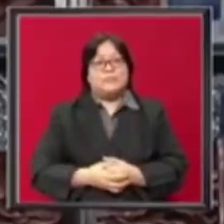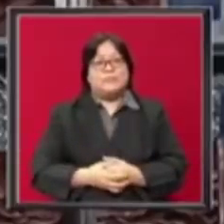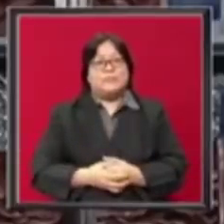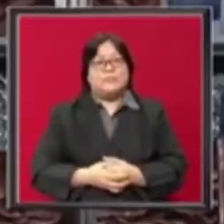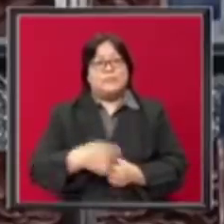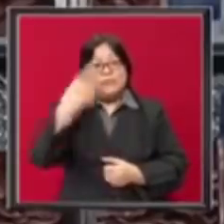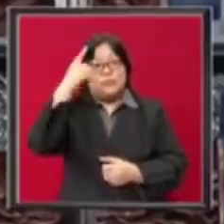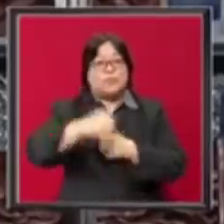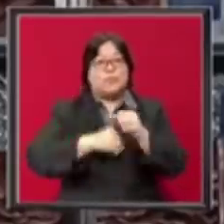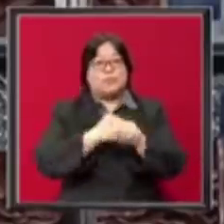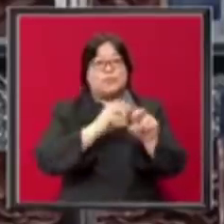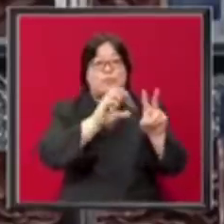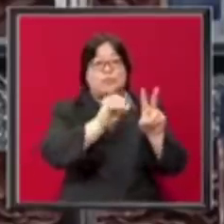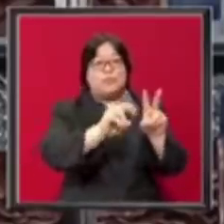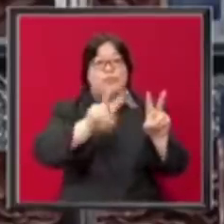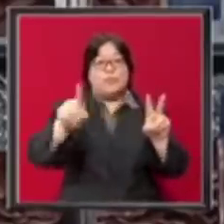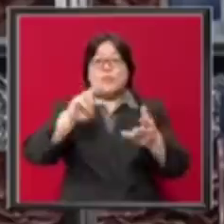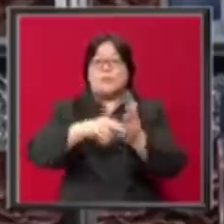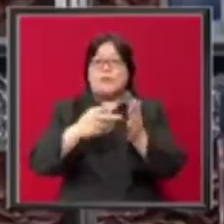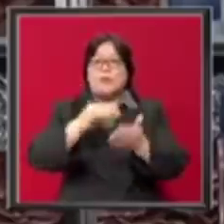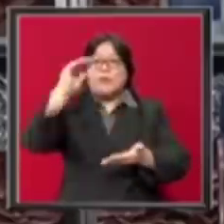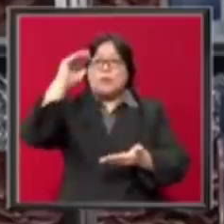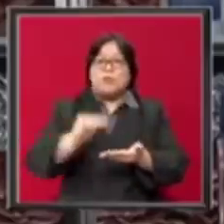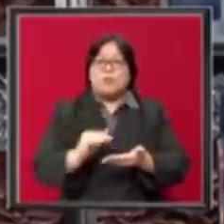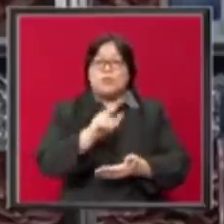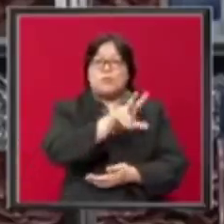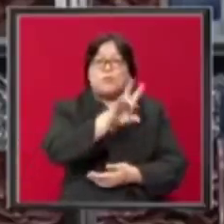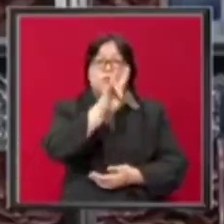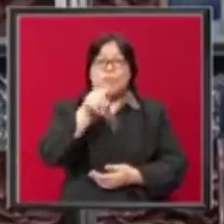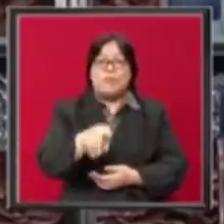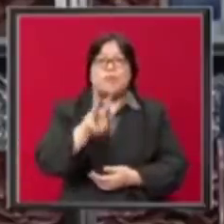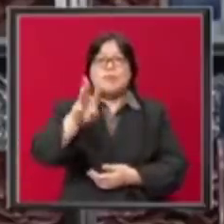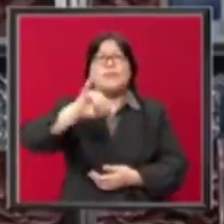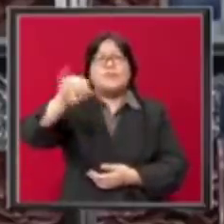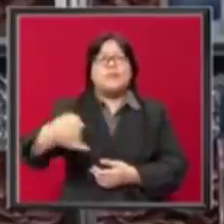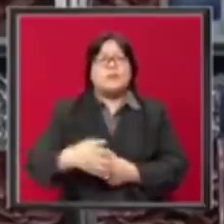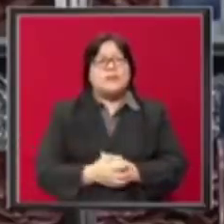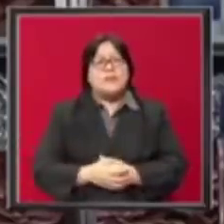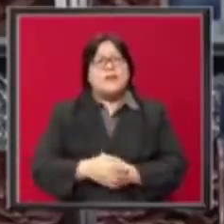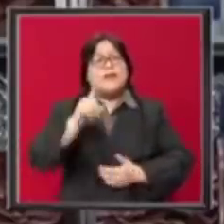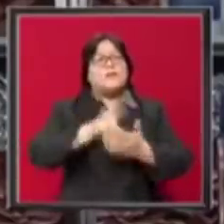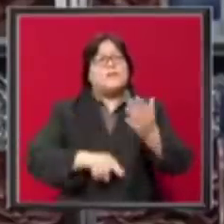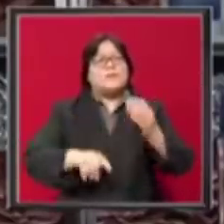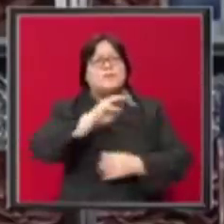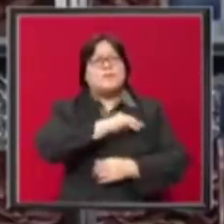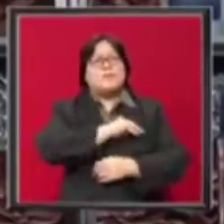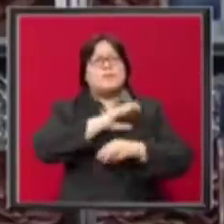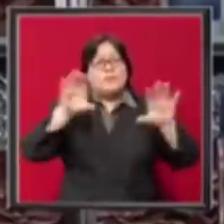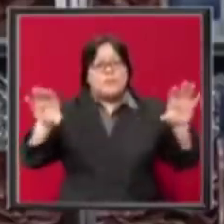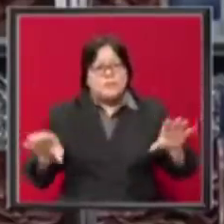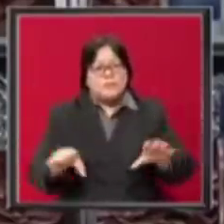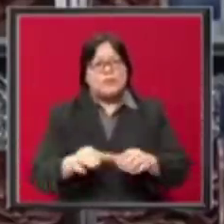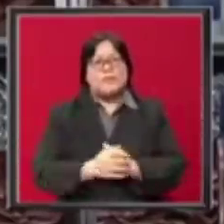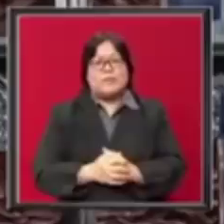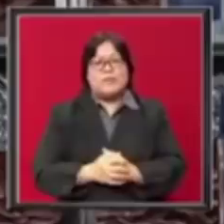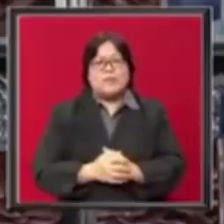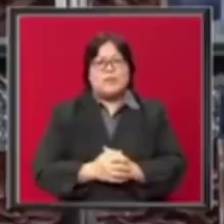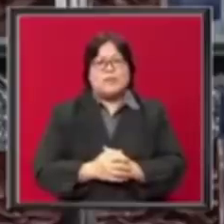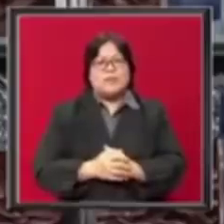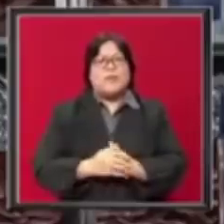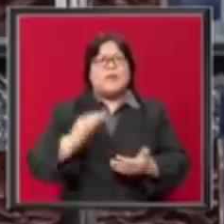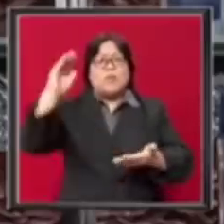maknanya untuk 2021, jadi kurang 37.6 juta. Apa yang dilakukan oleh Menteri Kewangan ialah kurang